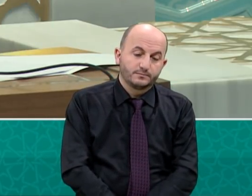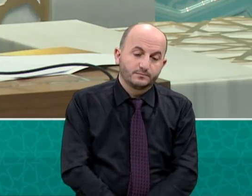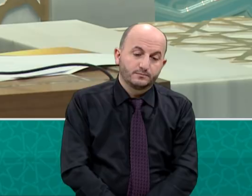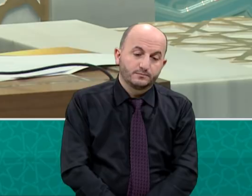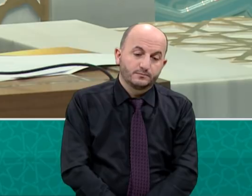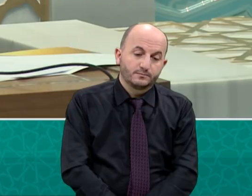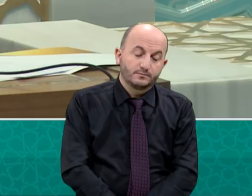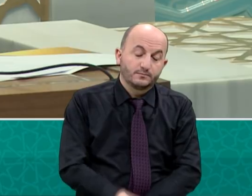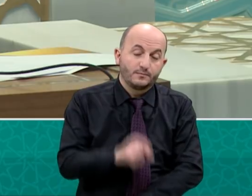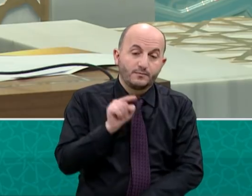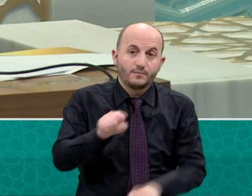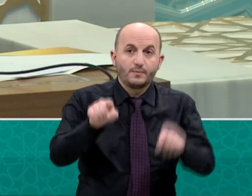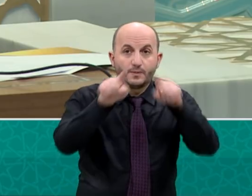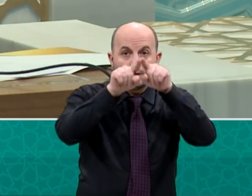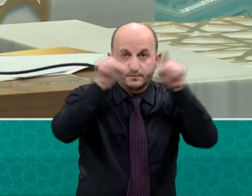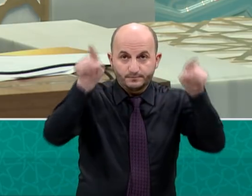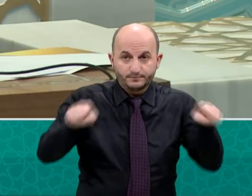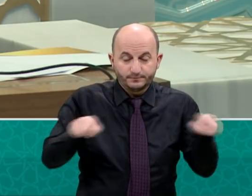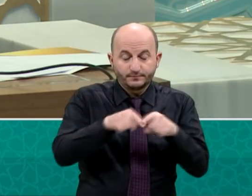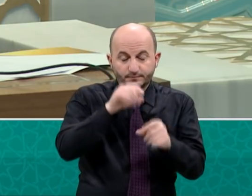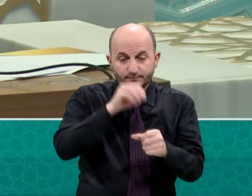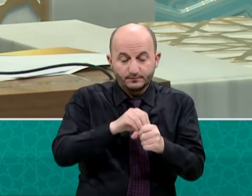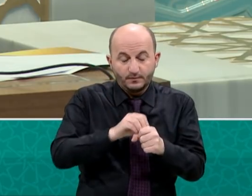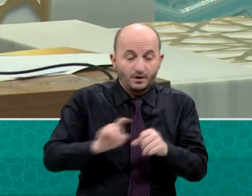Ve o çerçevede Cenab-ı Hak buyuruyor ki,